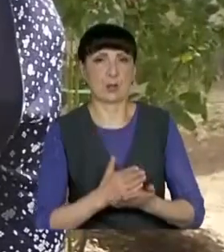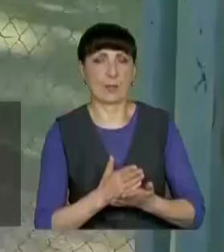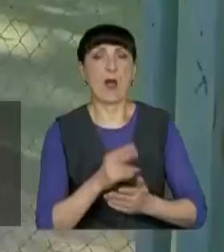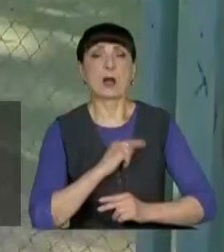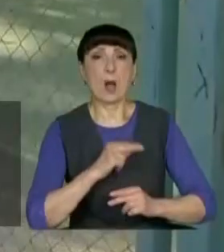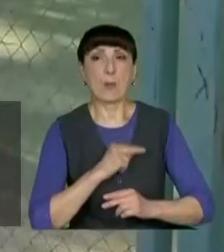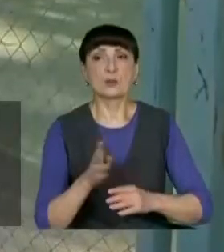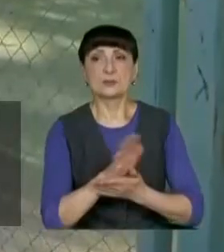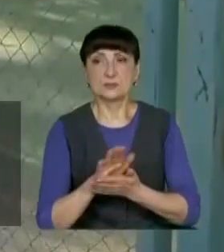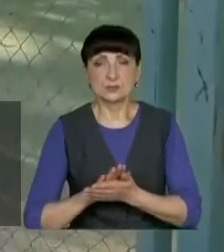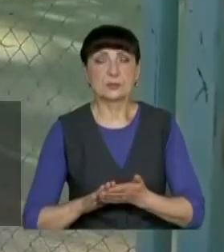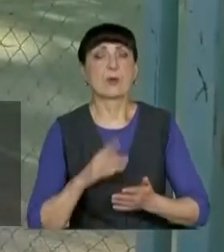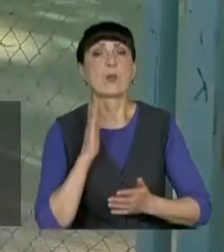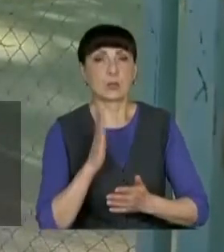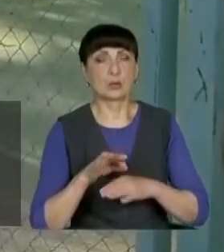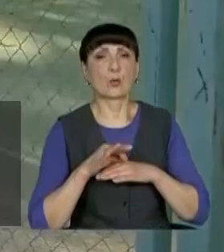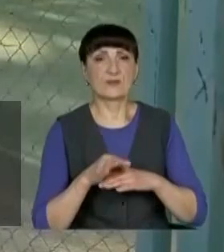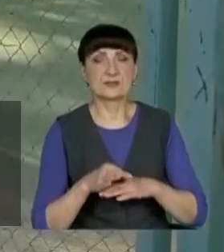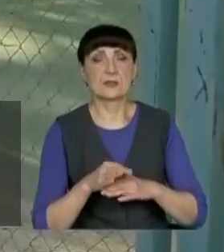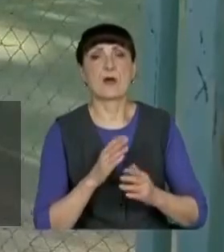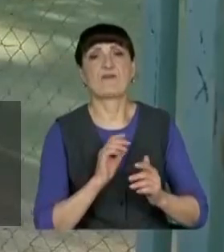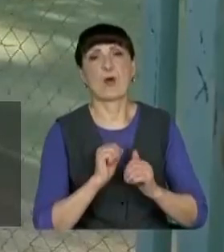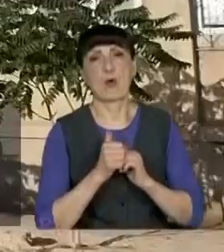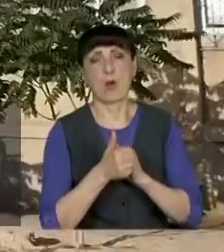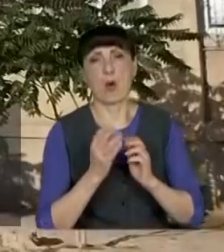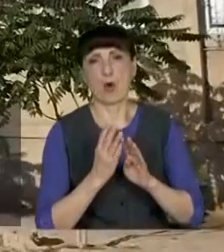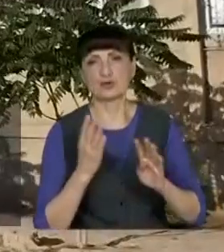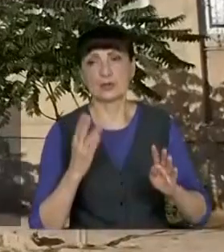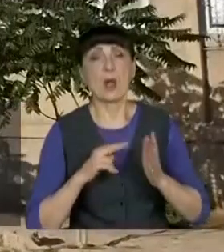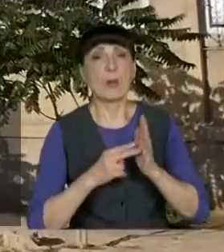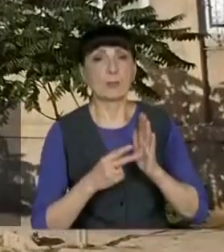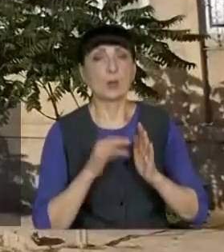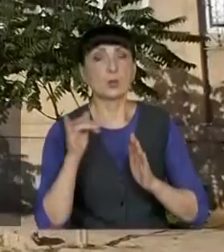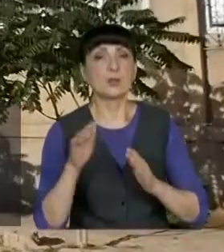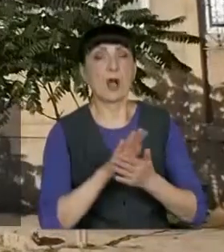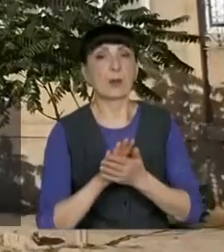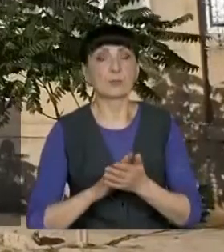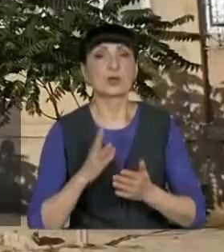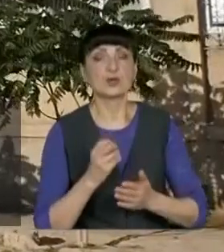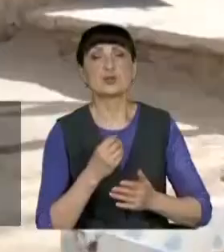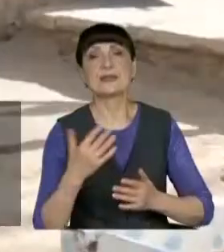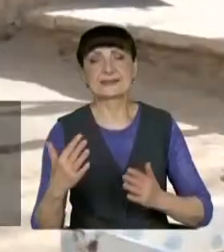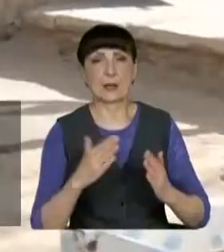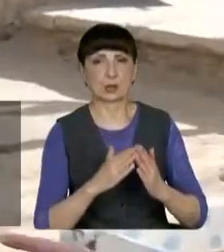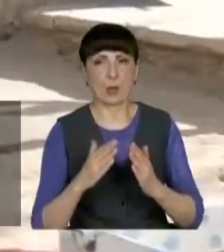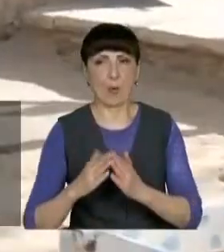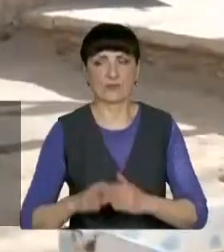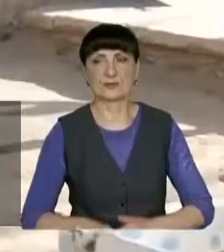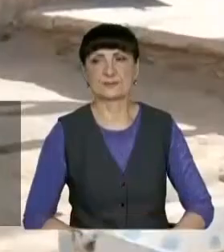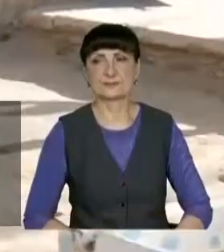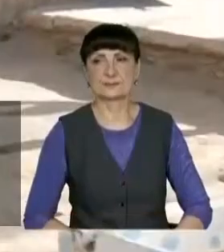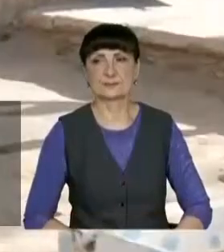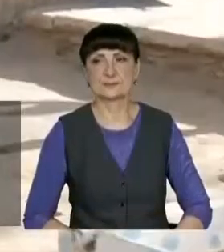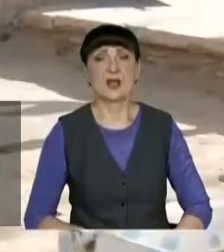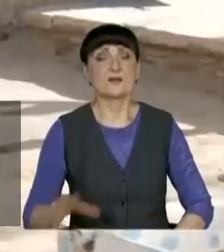по дезинсекции, говорят они, будут проведены в порядке очереди, так как по плану у них обработка еще нескольких домов. Все же в любом